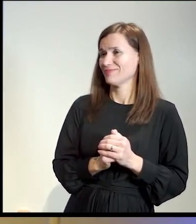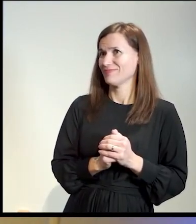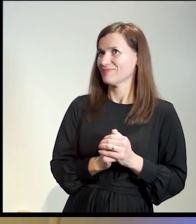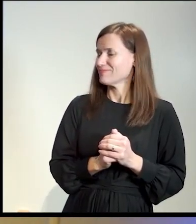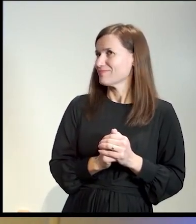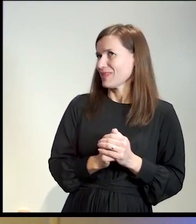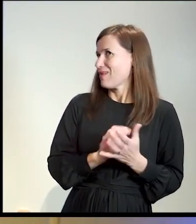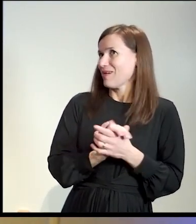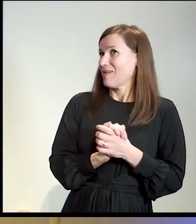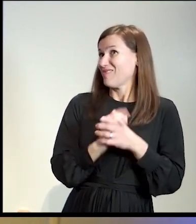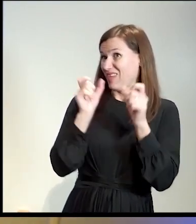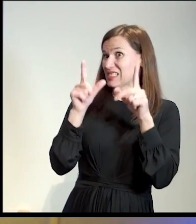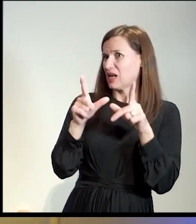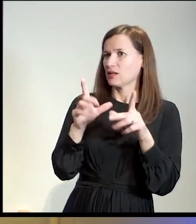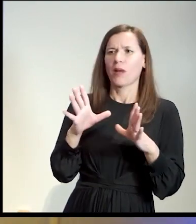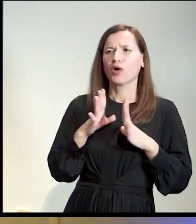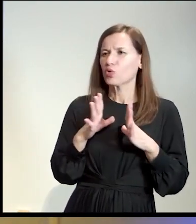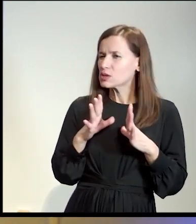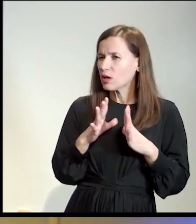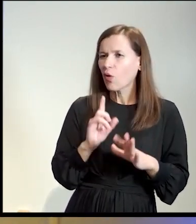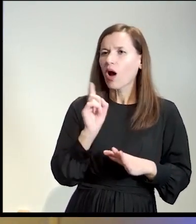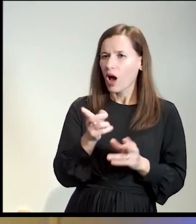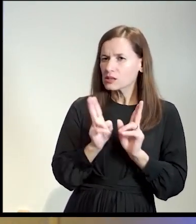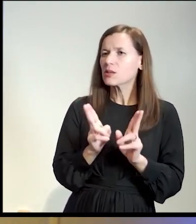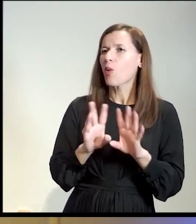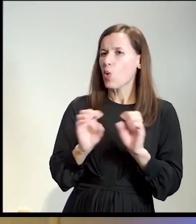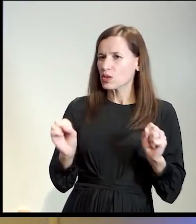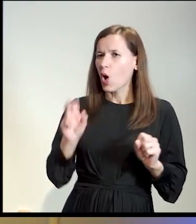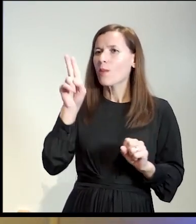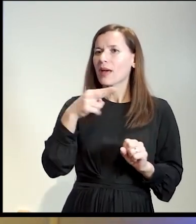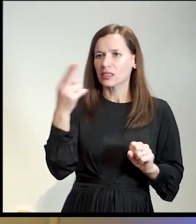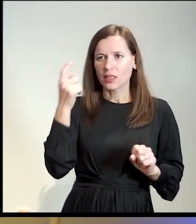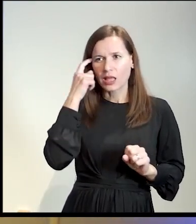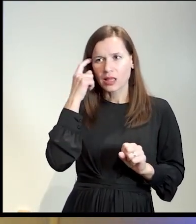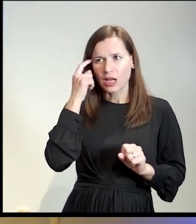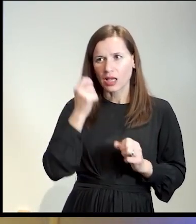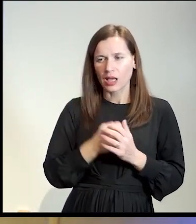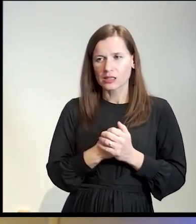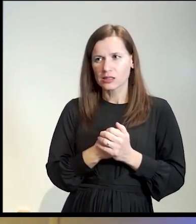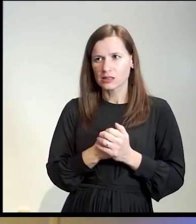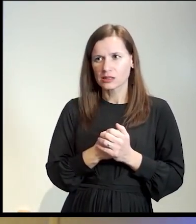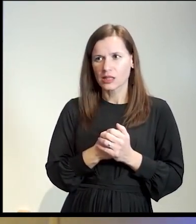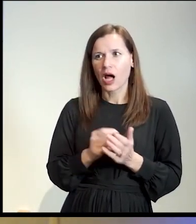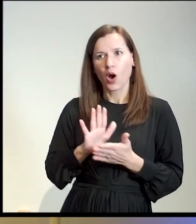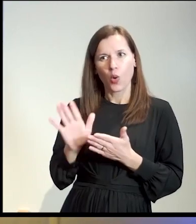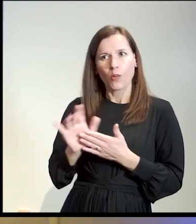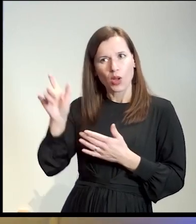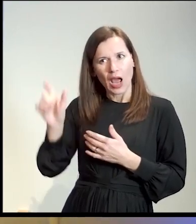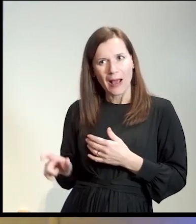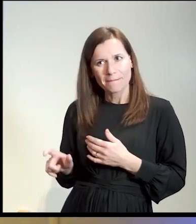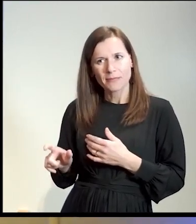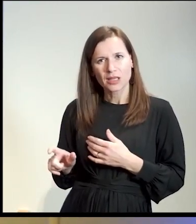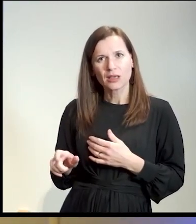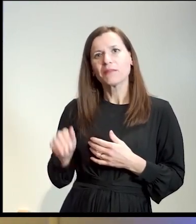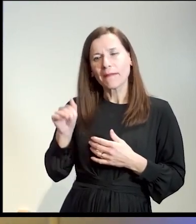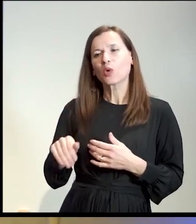Fascinantno in hkrati grozljivo je, kaj zmore umetna inteligenca. Uporabnik ima spet težko delo, da se odloči za tisto različico, ki mu